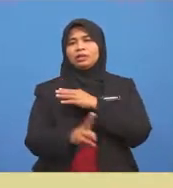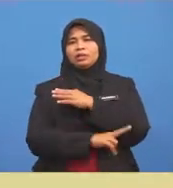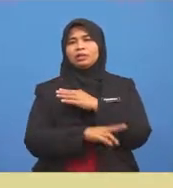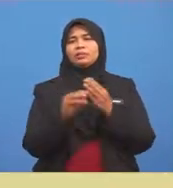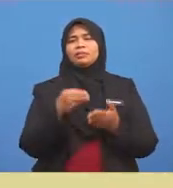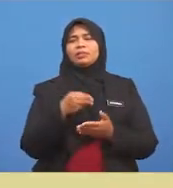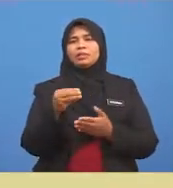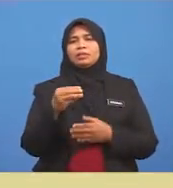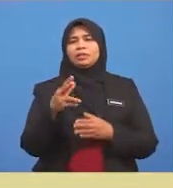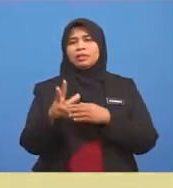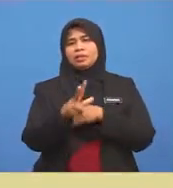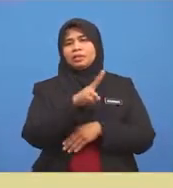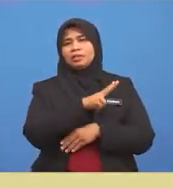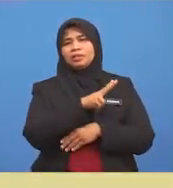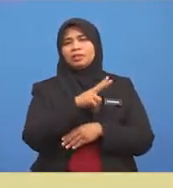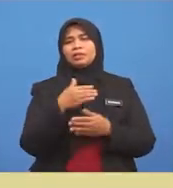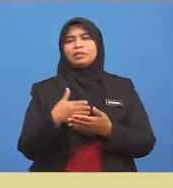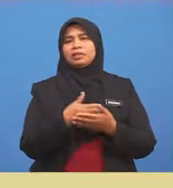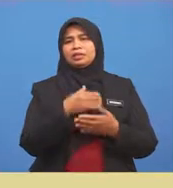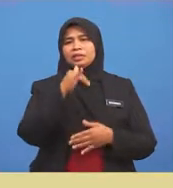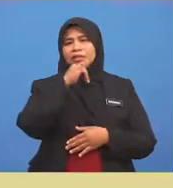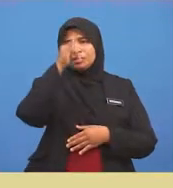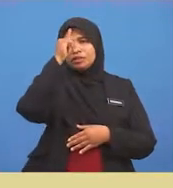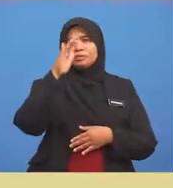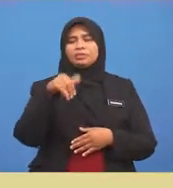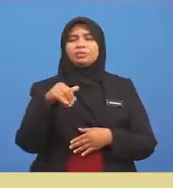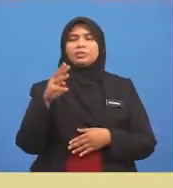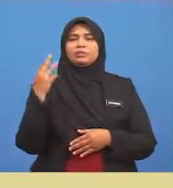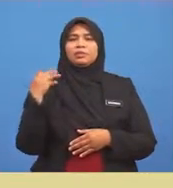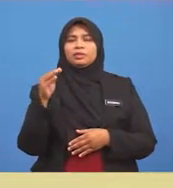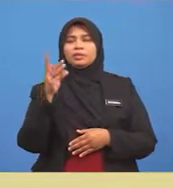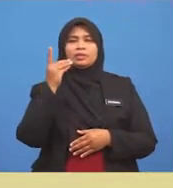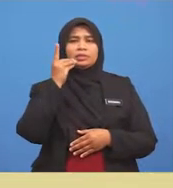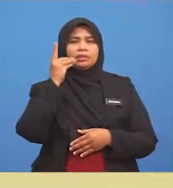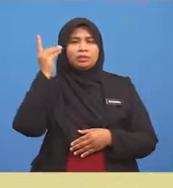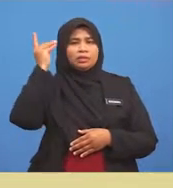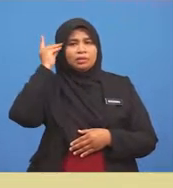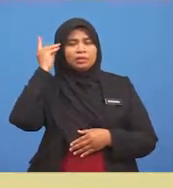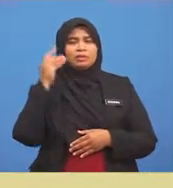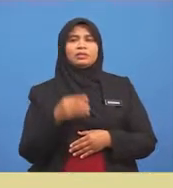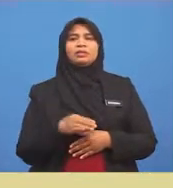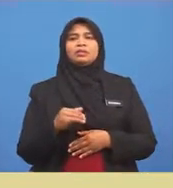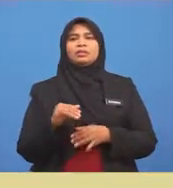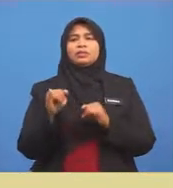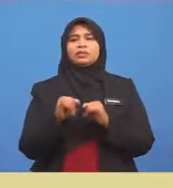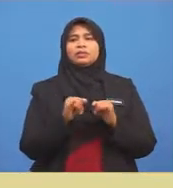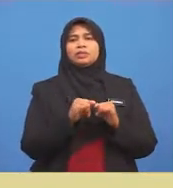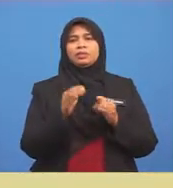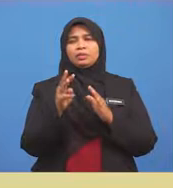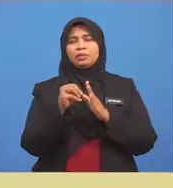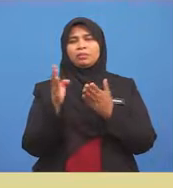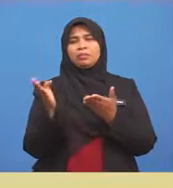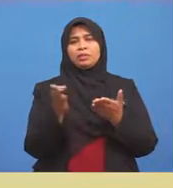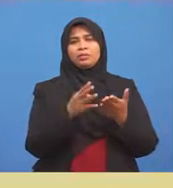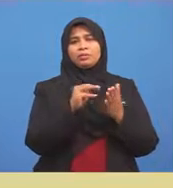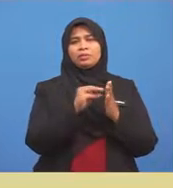harta anak yatim sebelum mereka meningkat dewasa. Ia juga membawa maksud haram